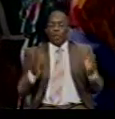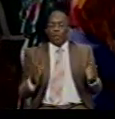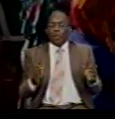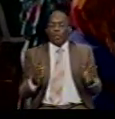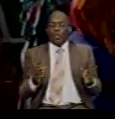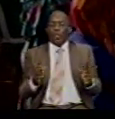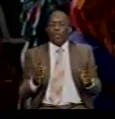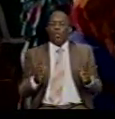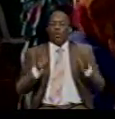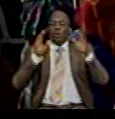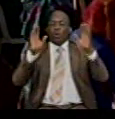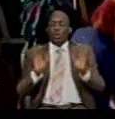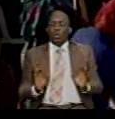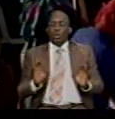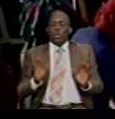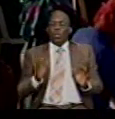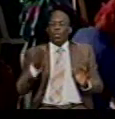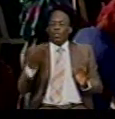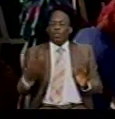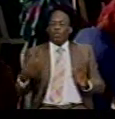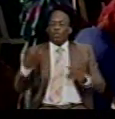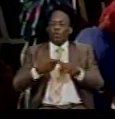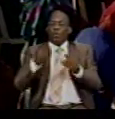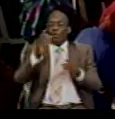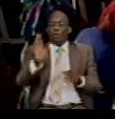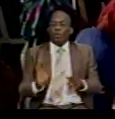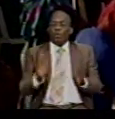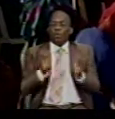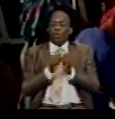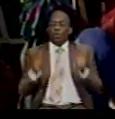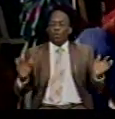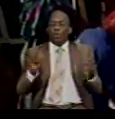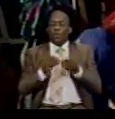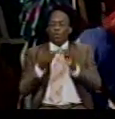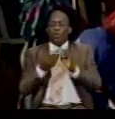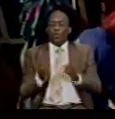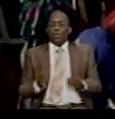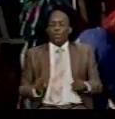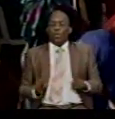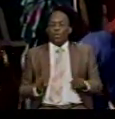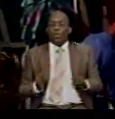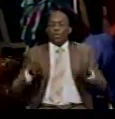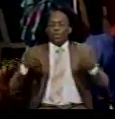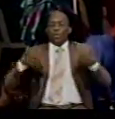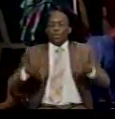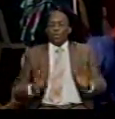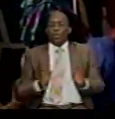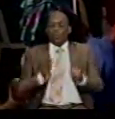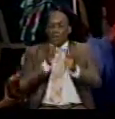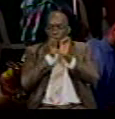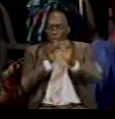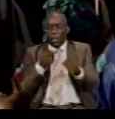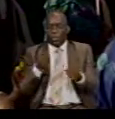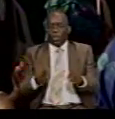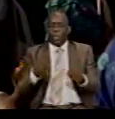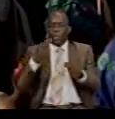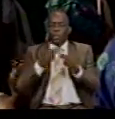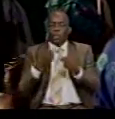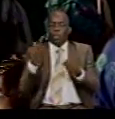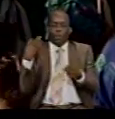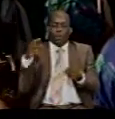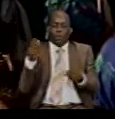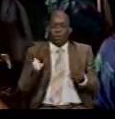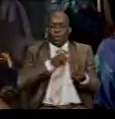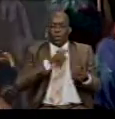Il y a des fêtes de Dieu insondables, incontables. Let's praise the name of the Lord. Alors, louons le nom du Seigneur. People of God, peuple